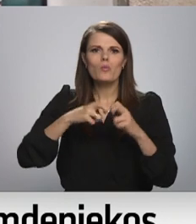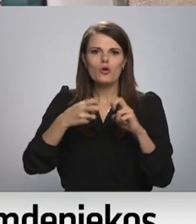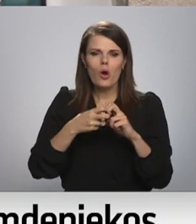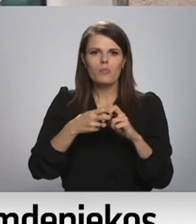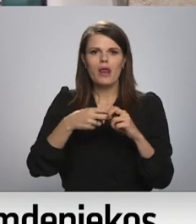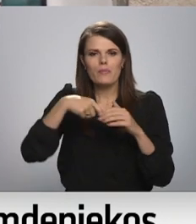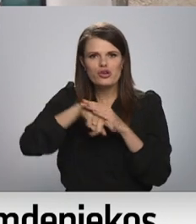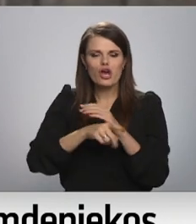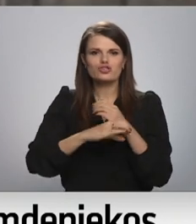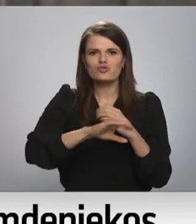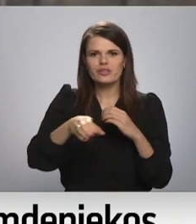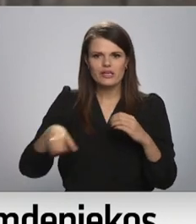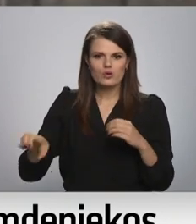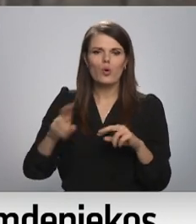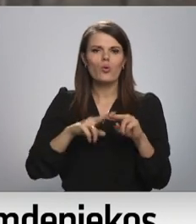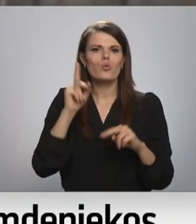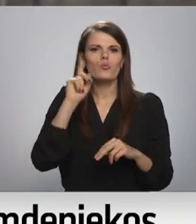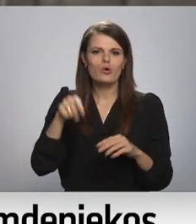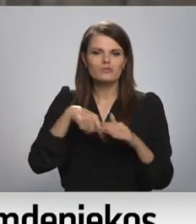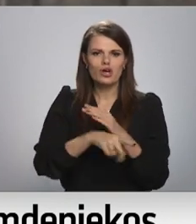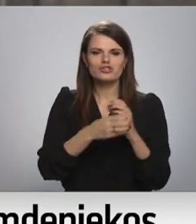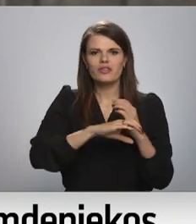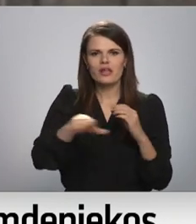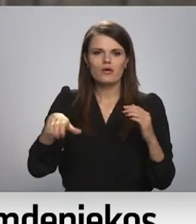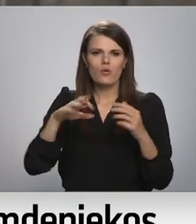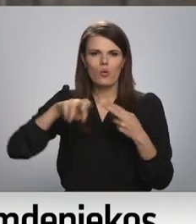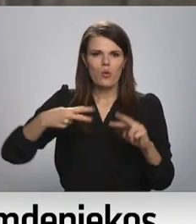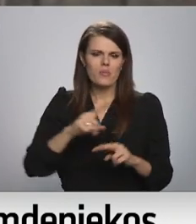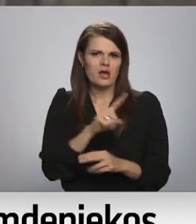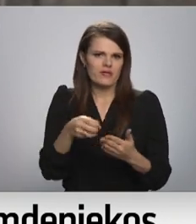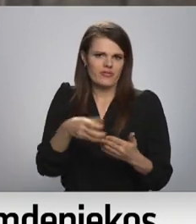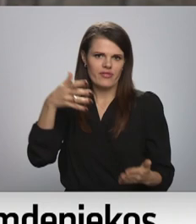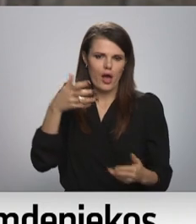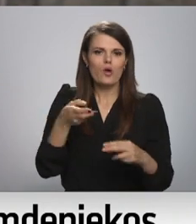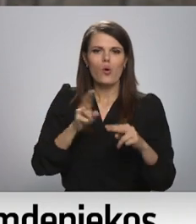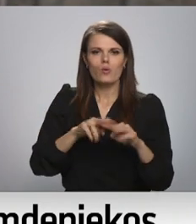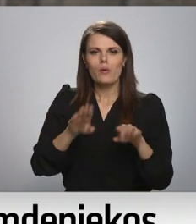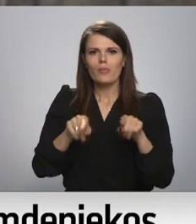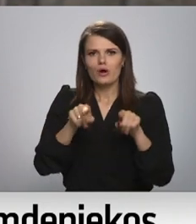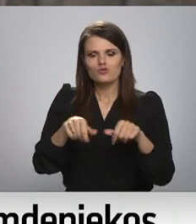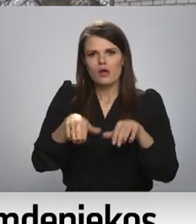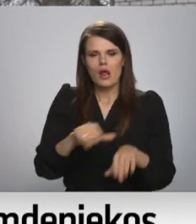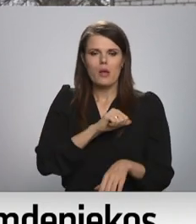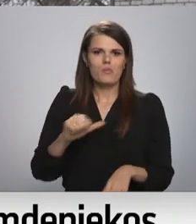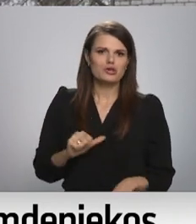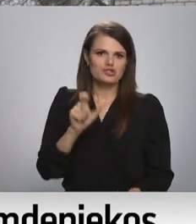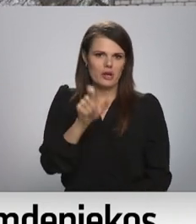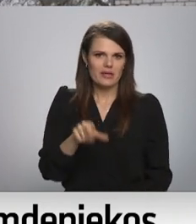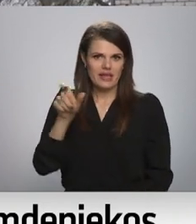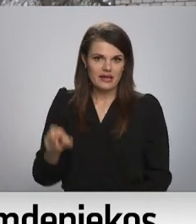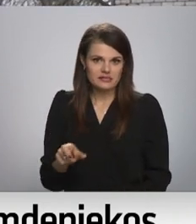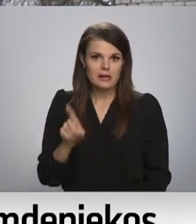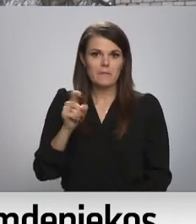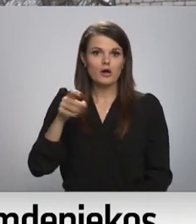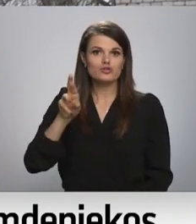iekšējos tīklos. Un, protams, ka iekšējo tīklu nomaiņa ir dārga, un par to ir jālēma iedzīvotājiem. Kristīna